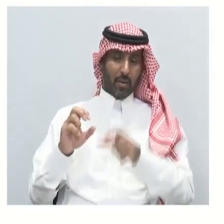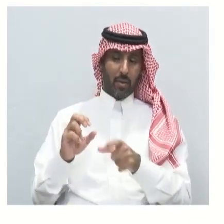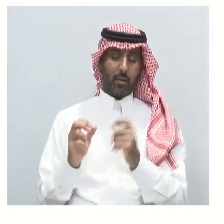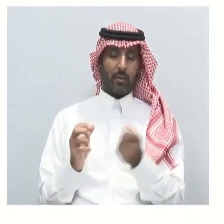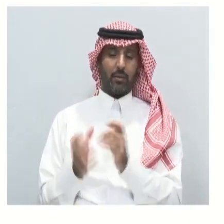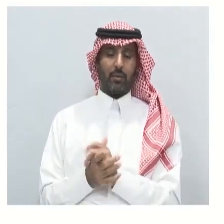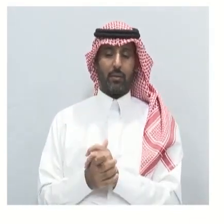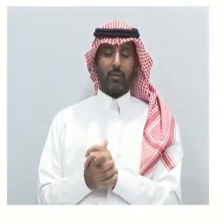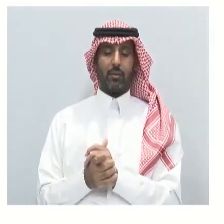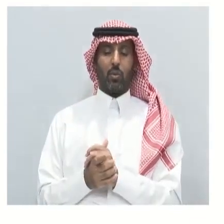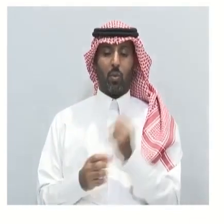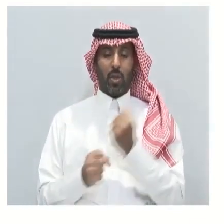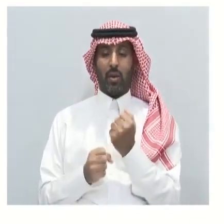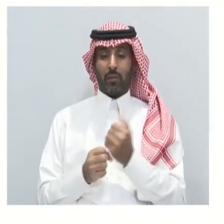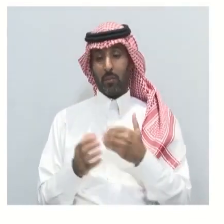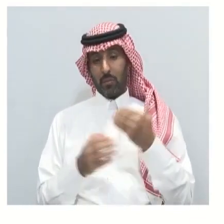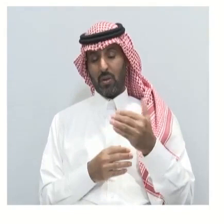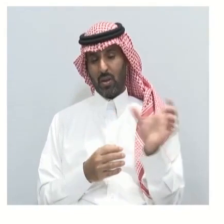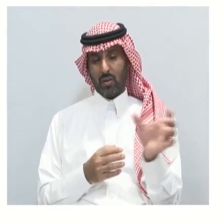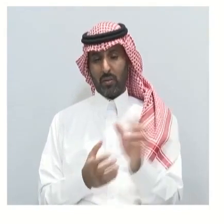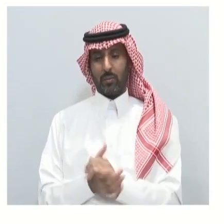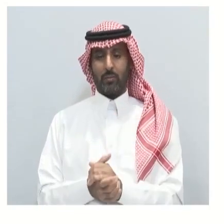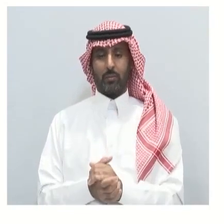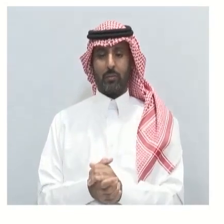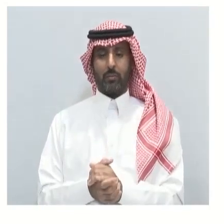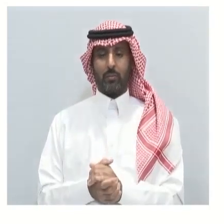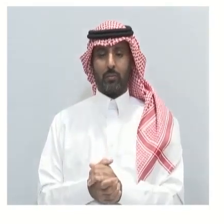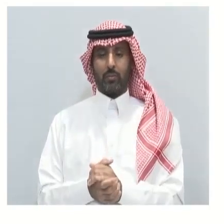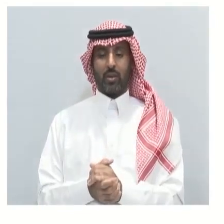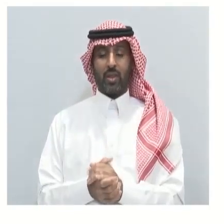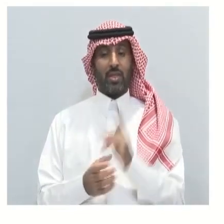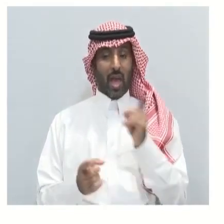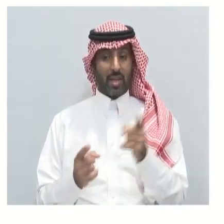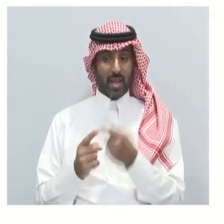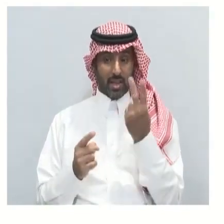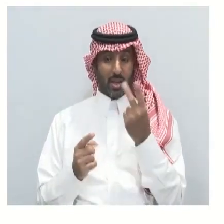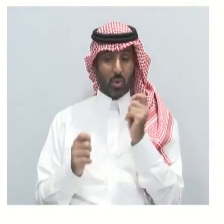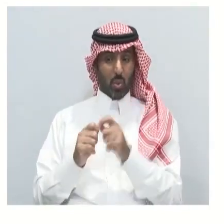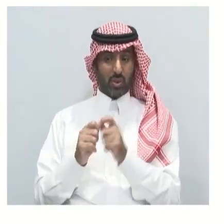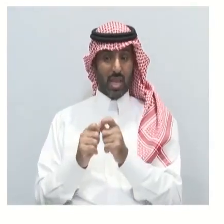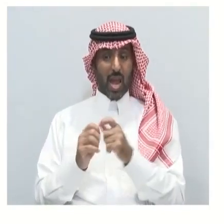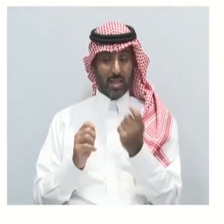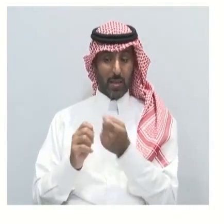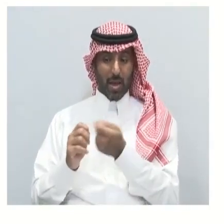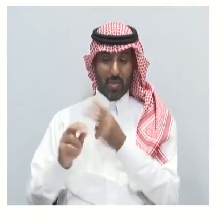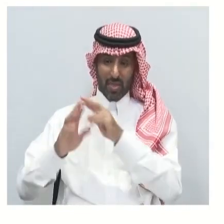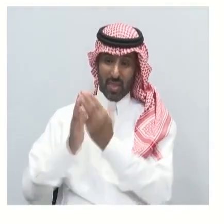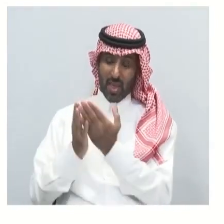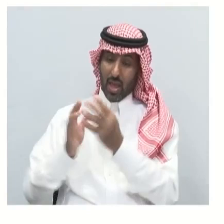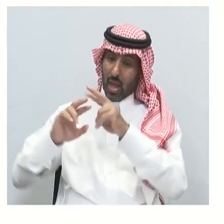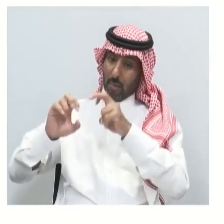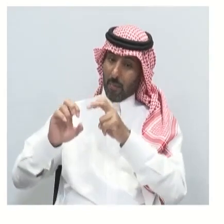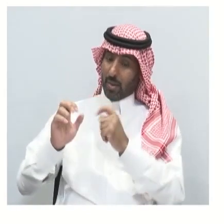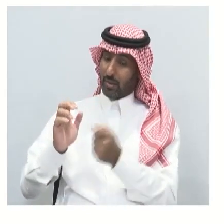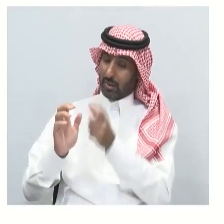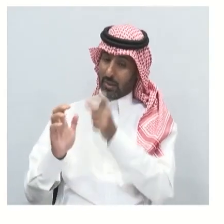ذكرنا وظائف المستقبل في المملكه العربيه السعوديه ثانيا توصيات البحث بعد ان